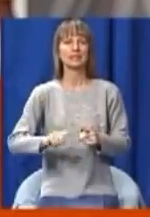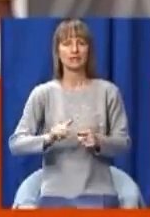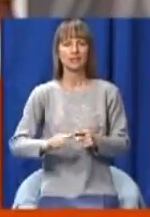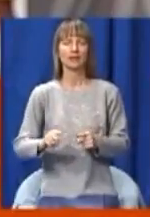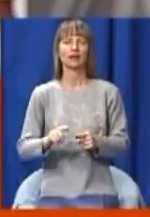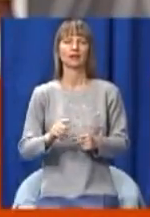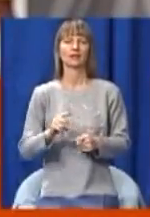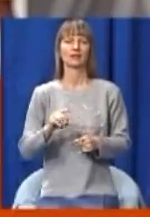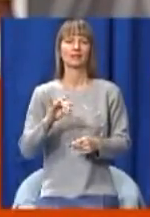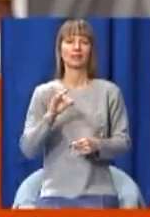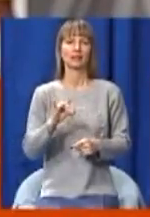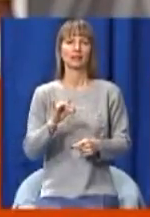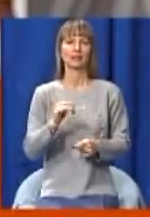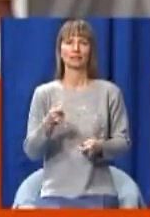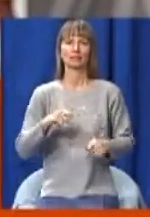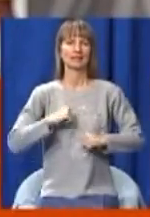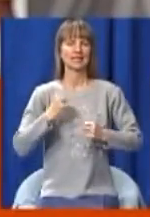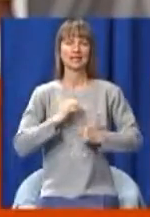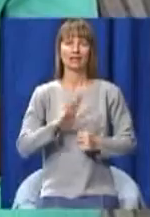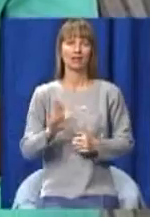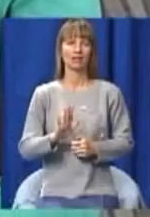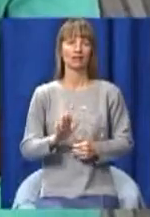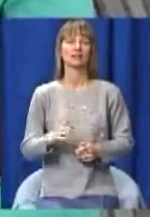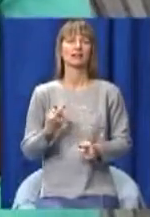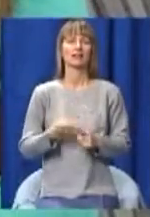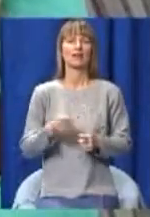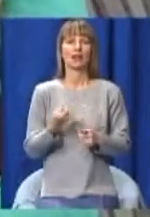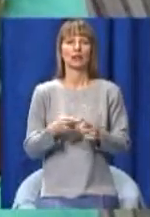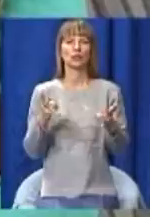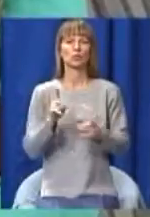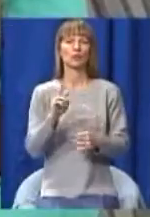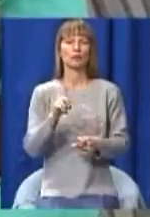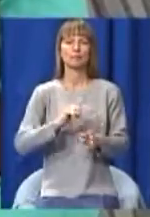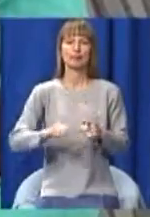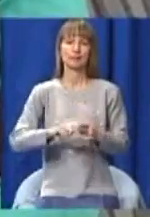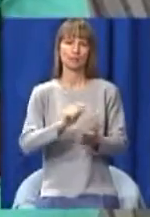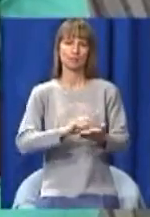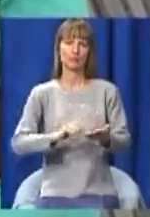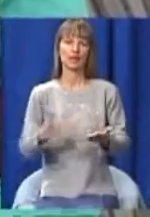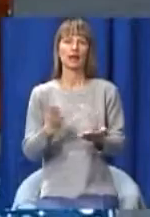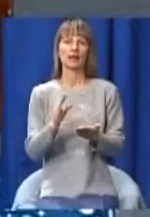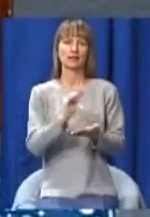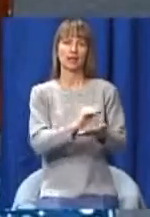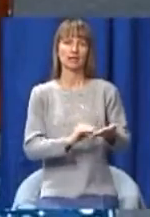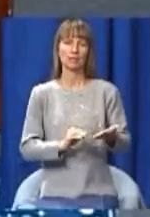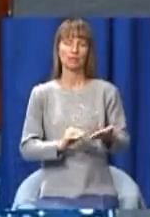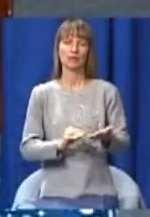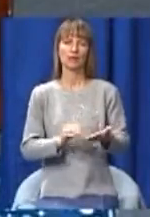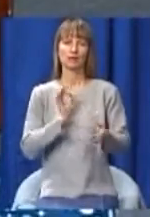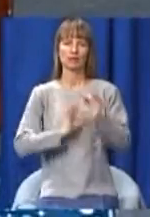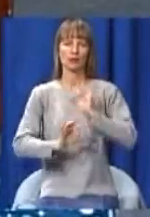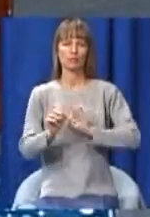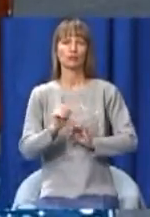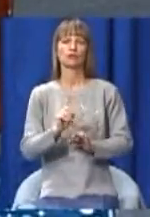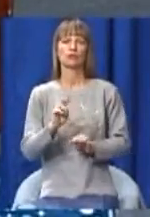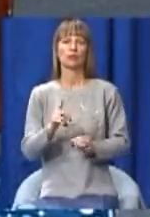І не дуже старалися. Напевно, це їм треба було, так? Щоб швидко щось записати, якісь там рецепти, бо що їм дуже треба було